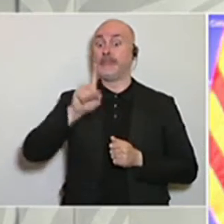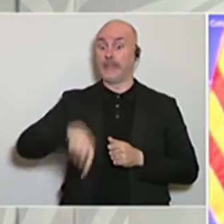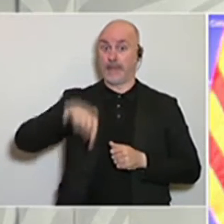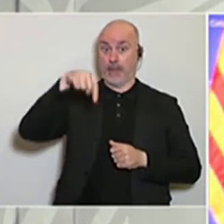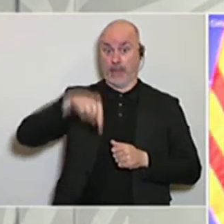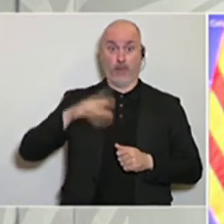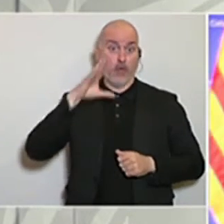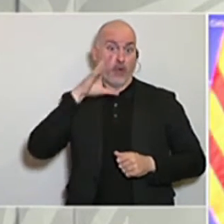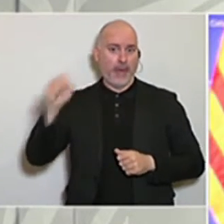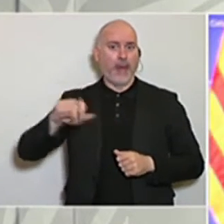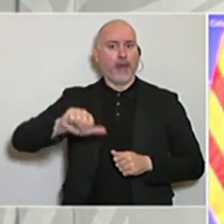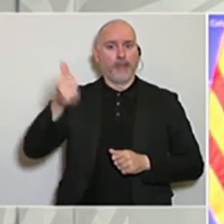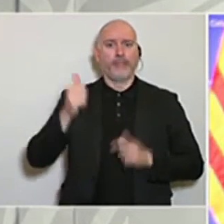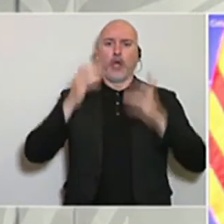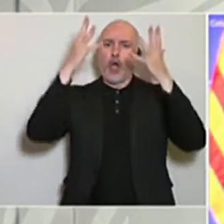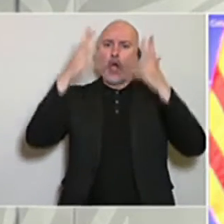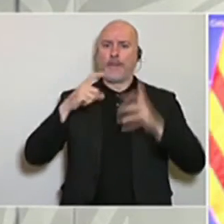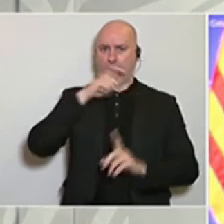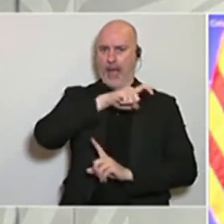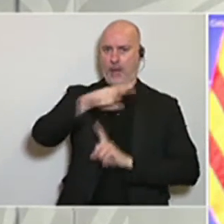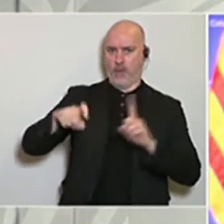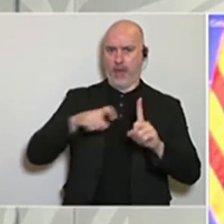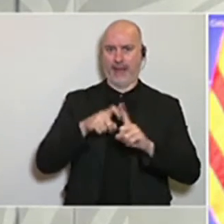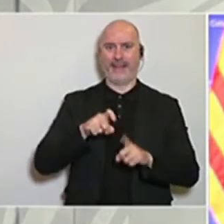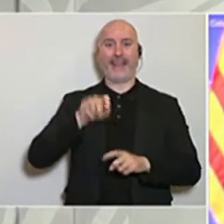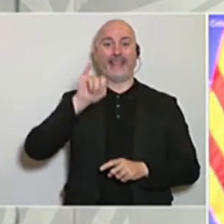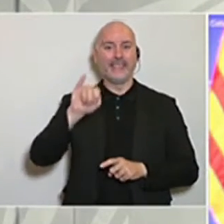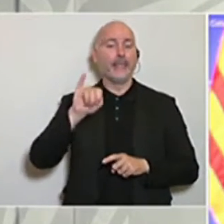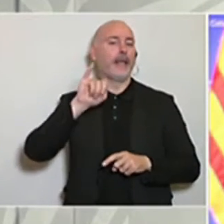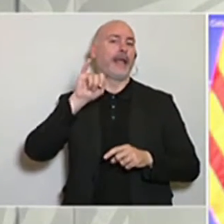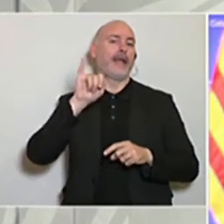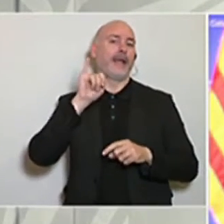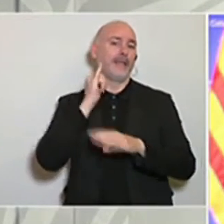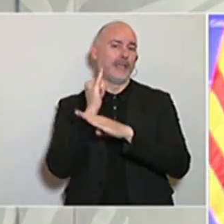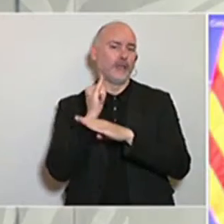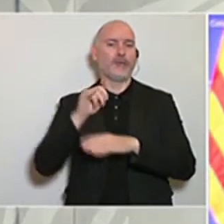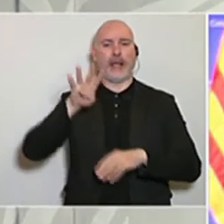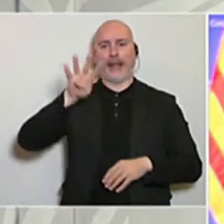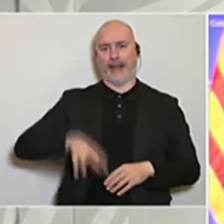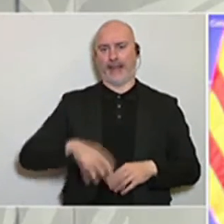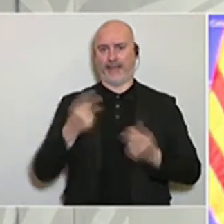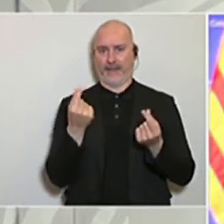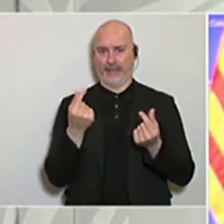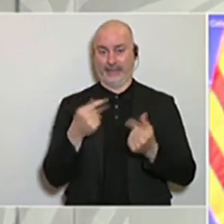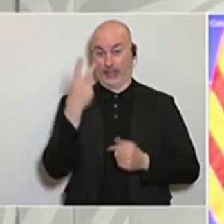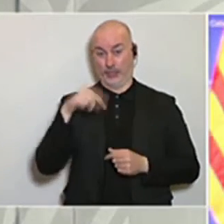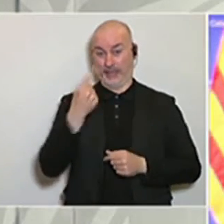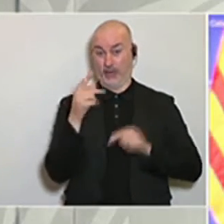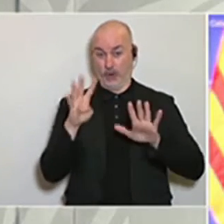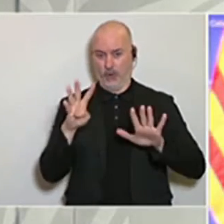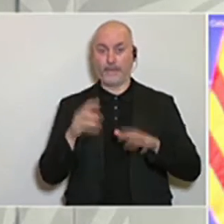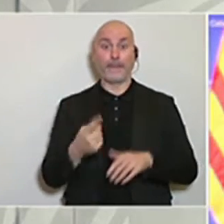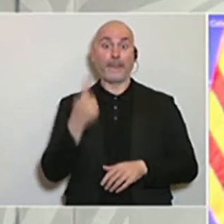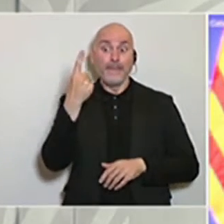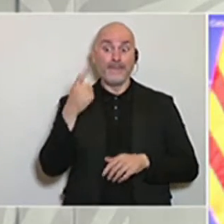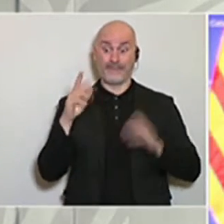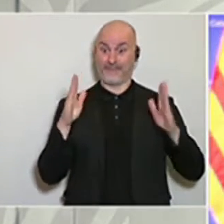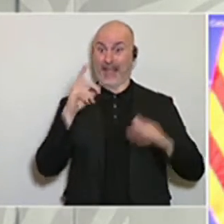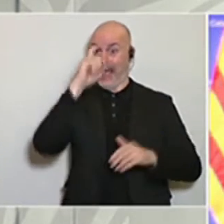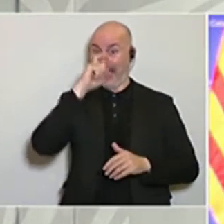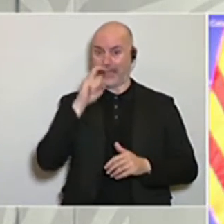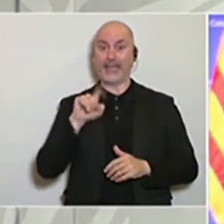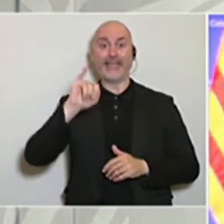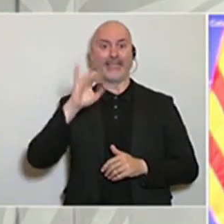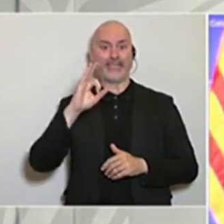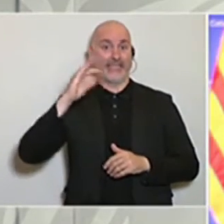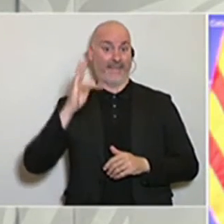hem aprovat els comptes anuals de l'Institut Català de Finances corresponents a l'exercici 2019, un exercici en el que el grup ICF